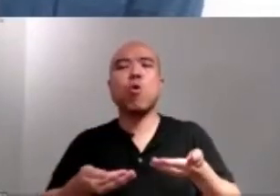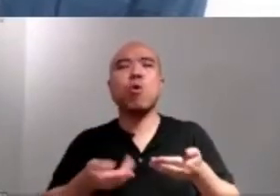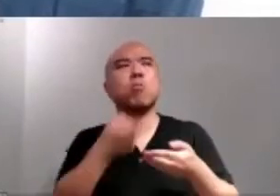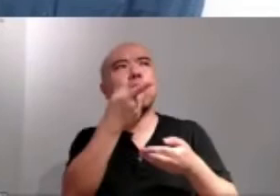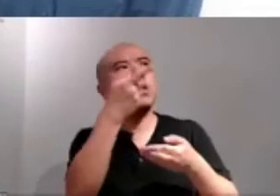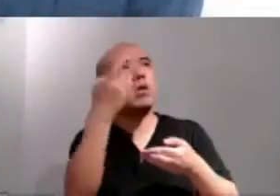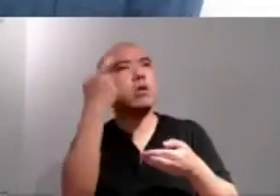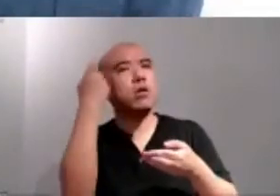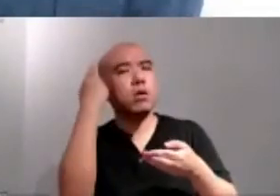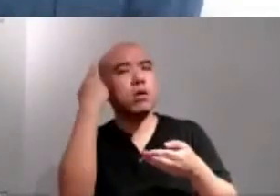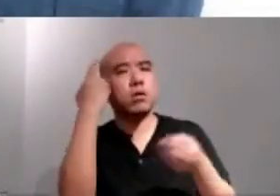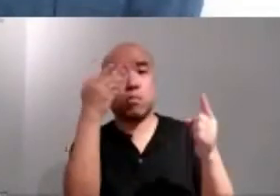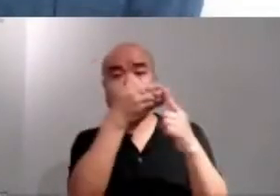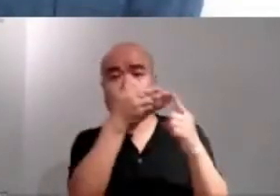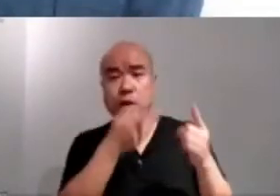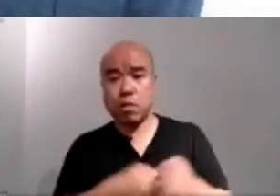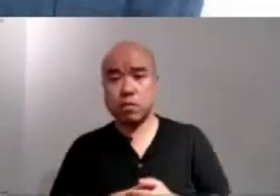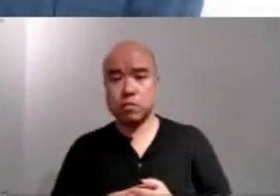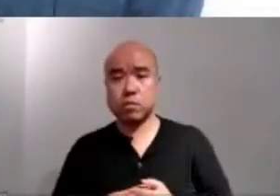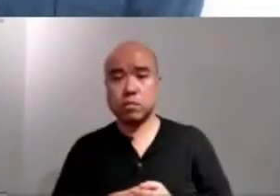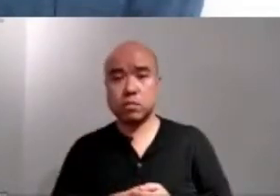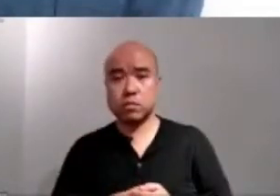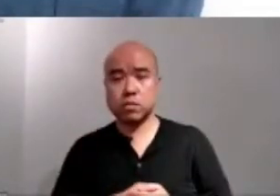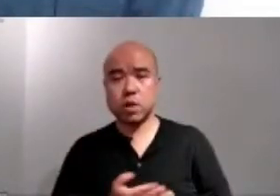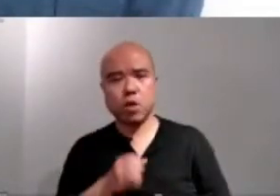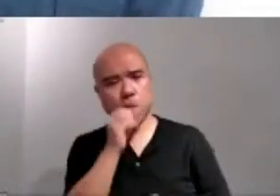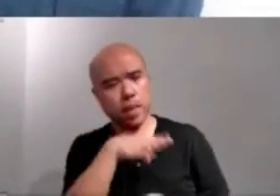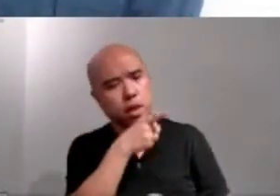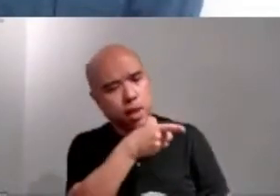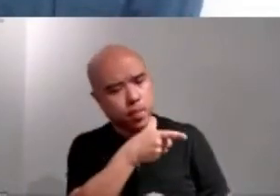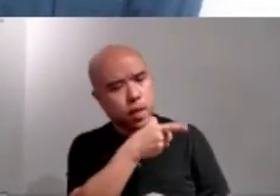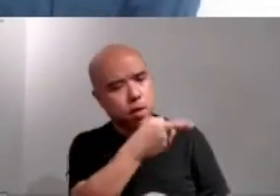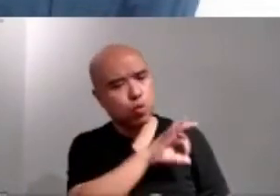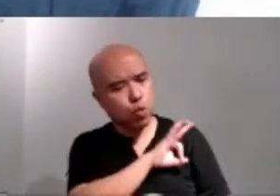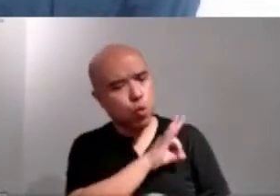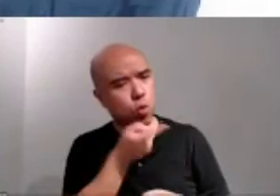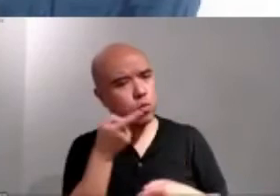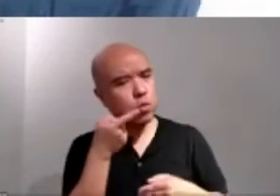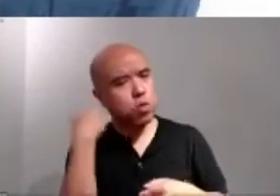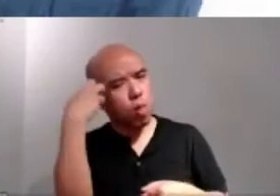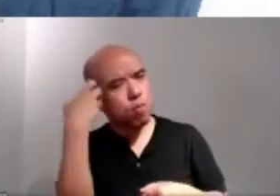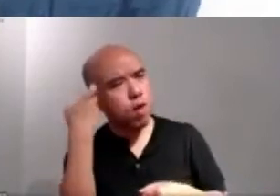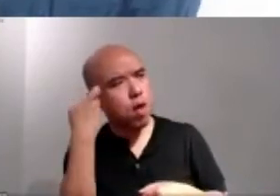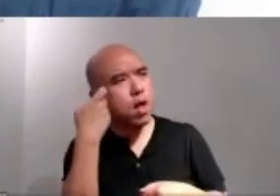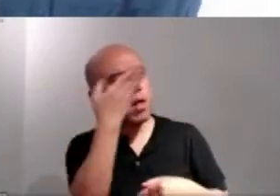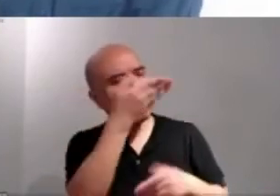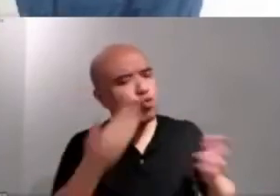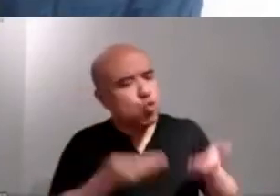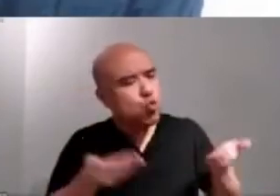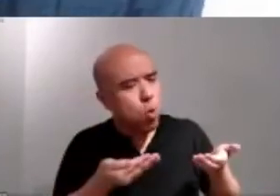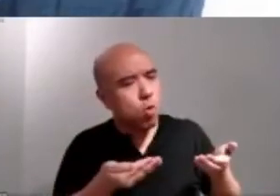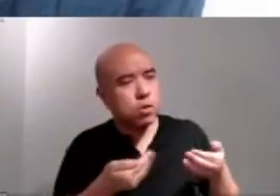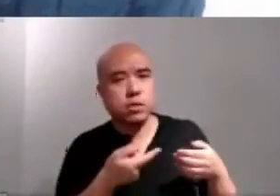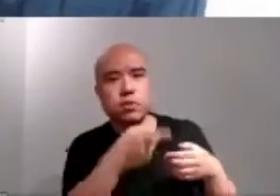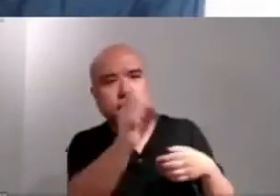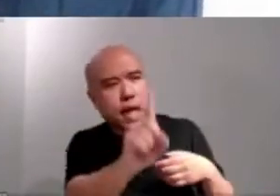啦。首先或者你可以讲一讲执嘢的概念是怎样来，或者你是想推广什么呢？ 多